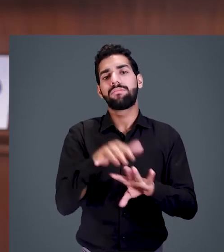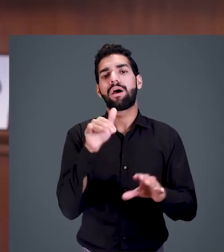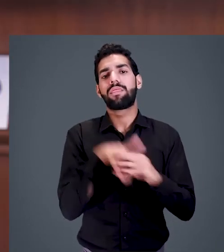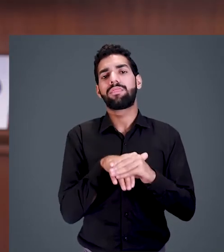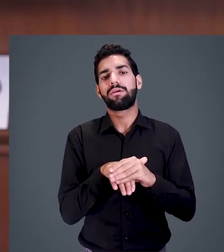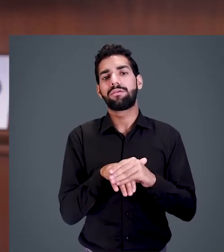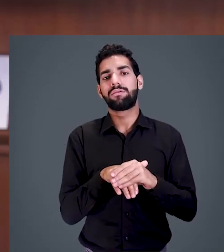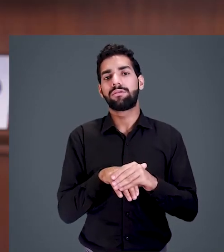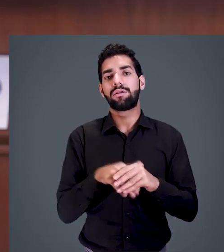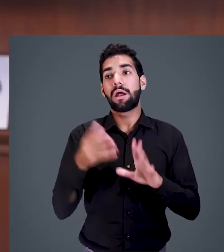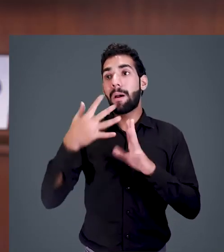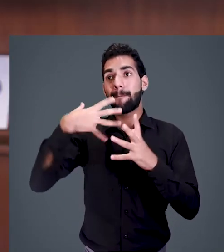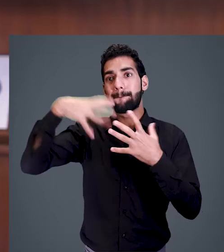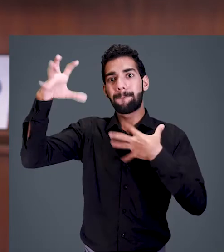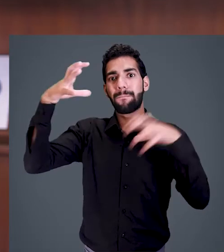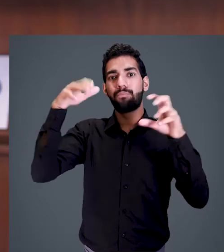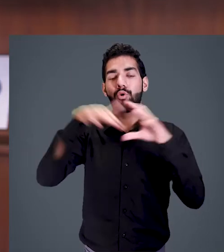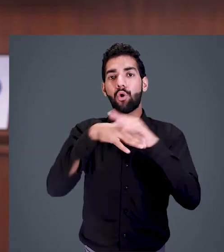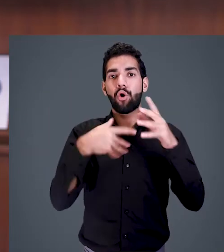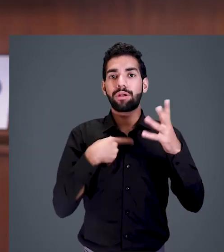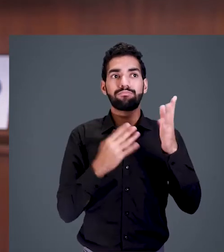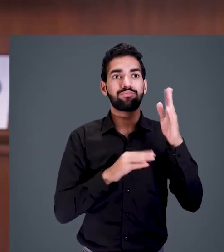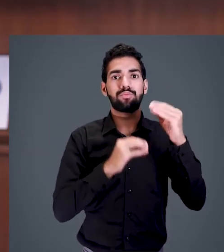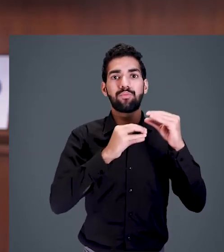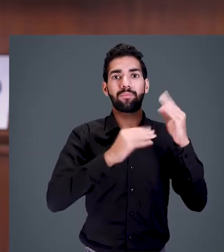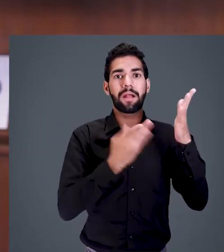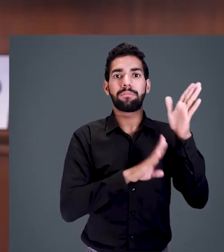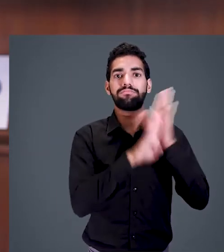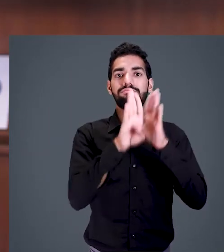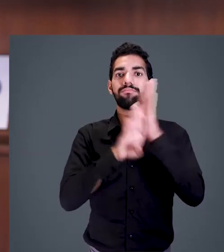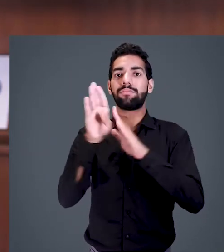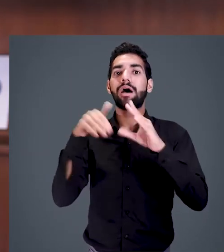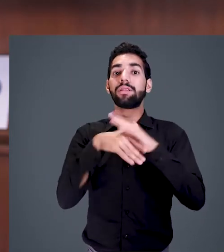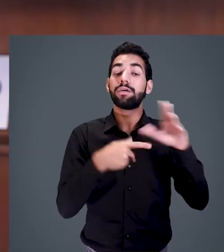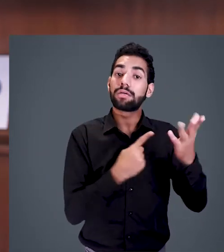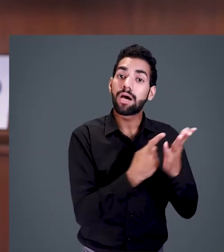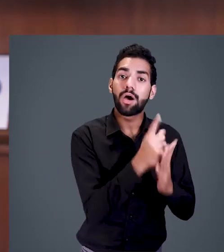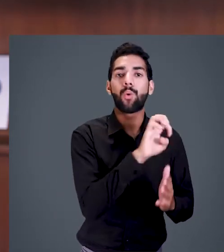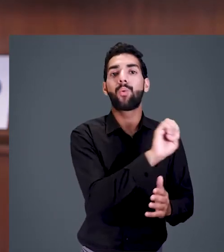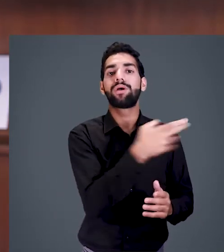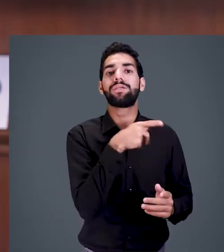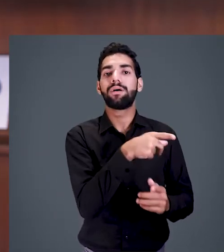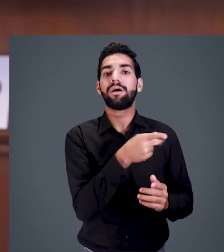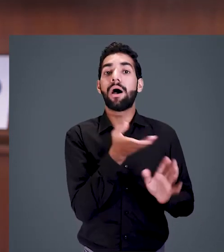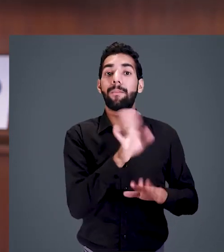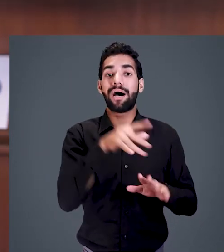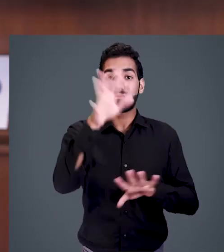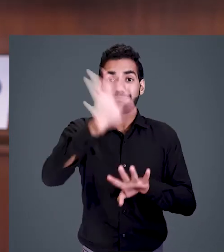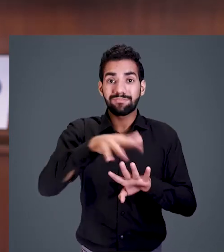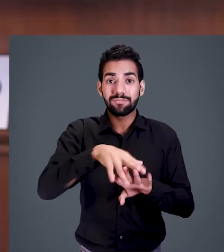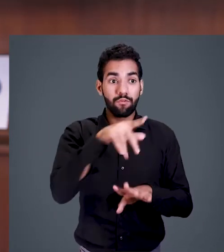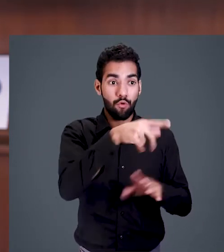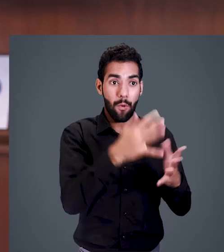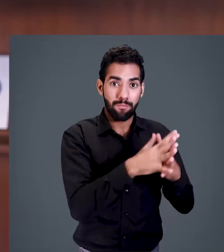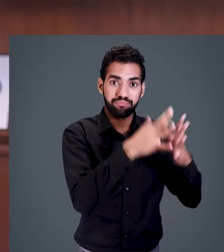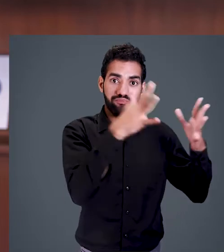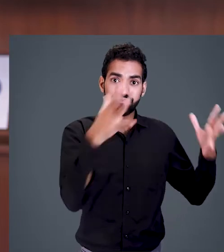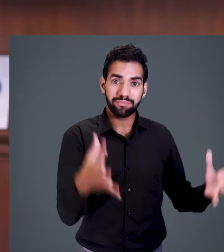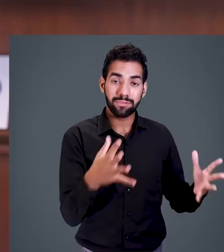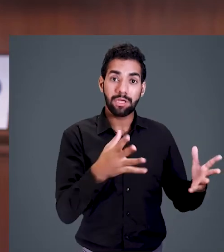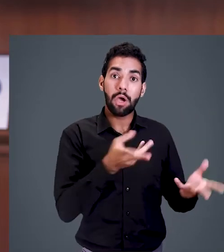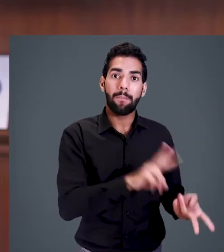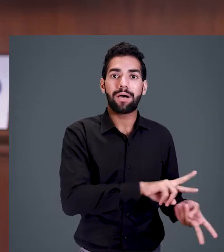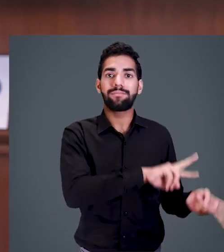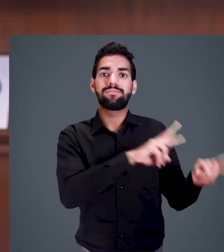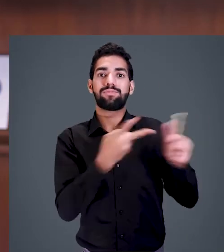نے جب ترقی کی تو پہلے وہ زراعت میں انہوں نے ترقی کی، پھر مینوفیکچرنگ میں آئے، اور جب مینوفیکچرنگ میں سیچوریشن ہو گئی یعنی میچیور ہو